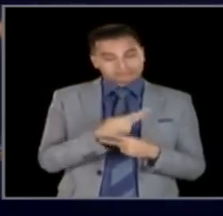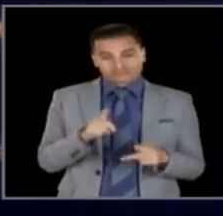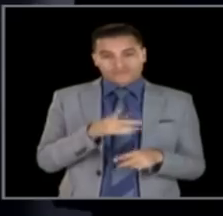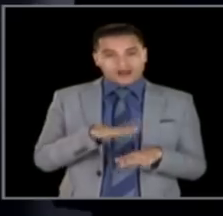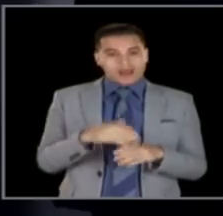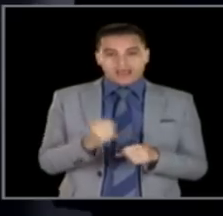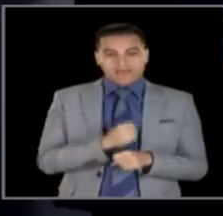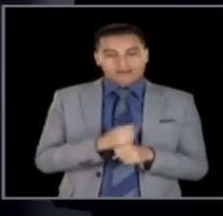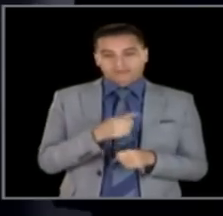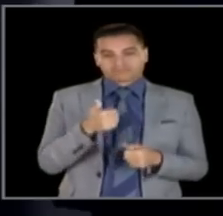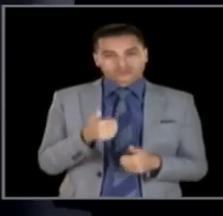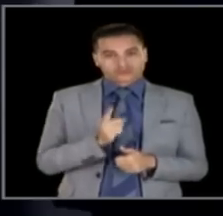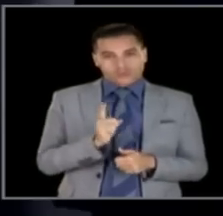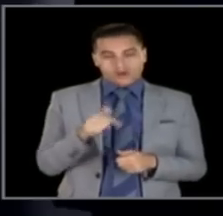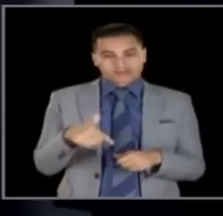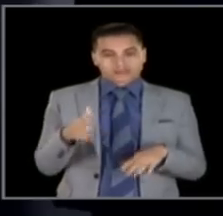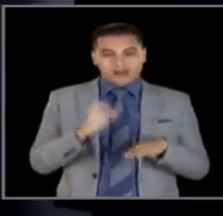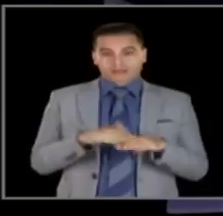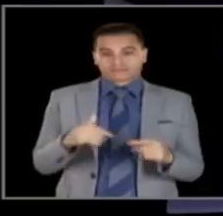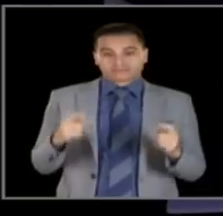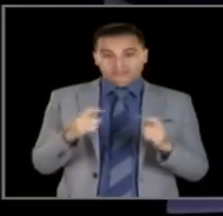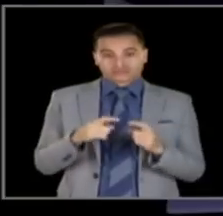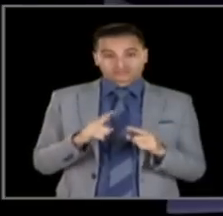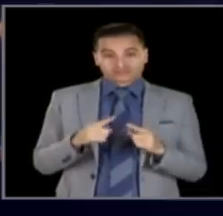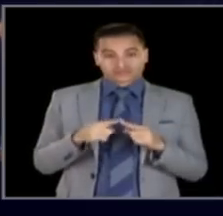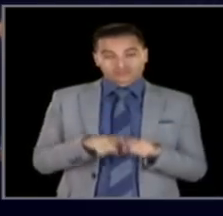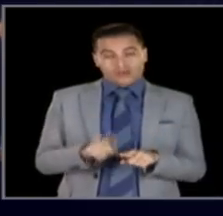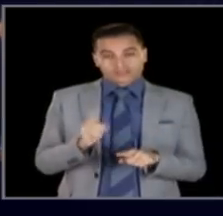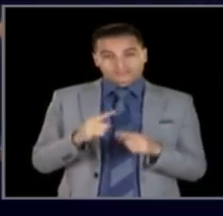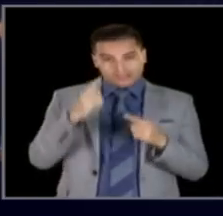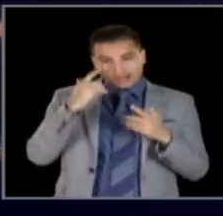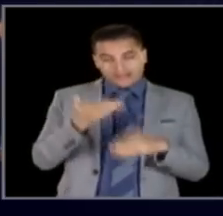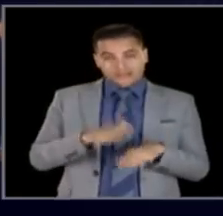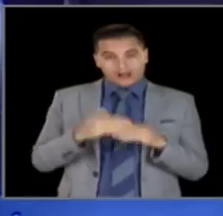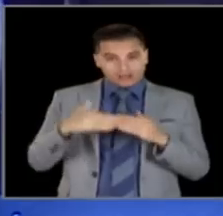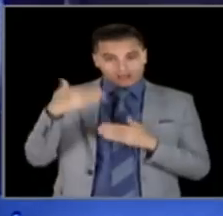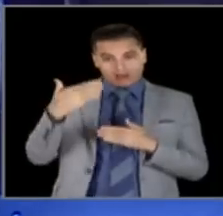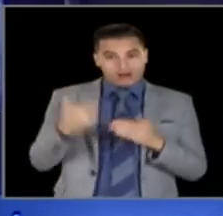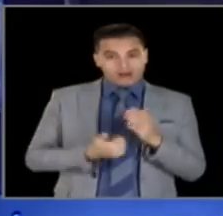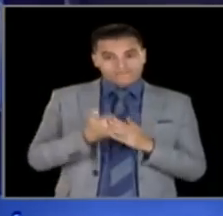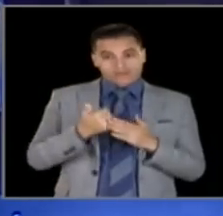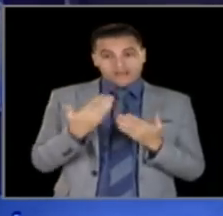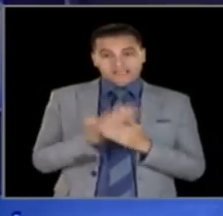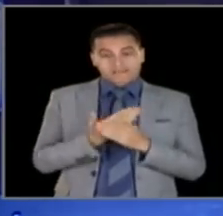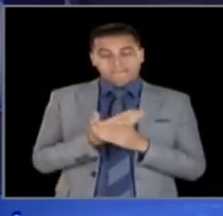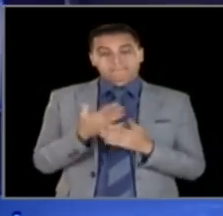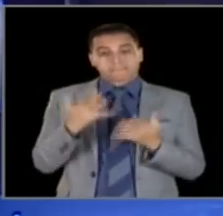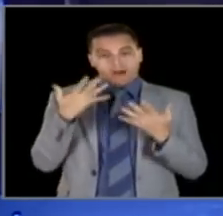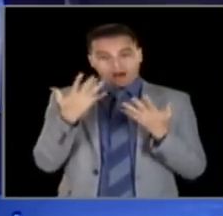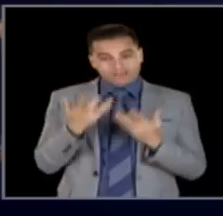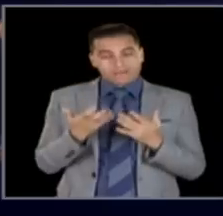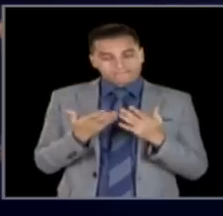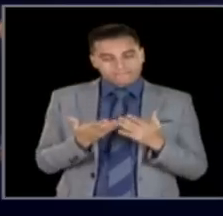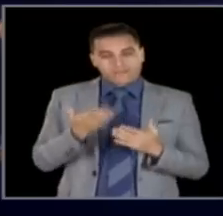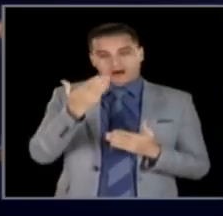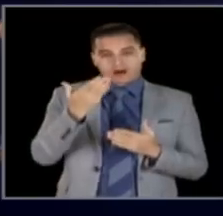راضي بالمرة على أداء ماتش النهاردة. محتاجين تركزوا أكتر من كده شوية علشان على